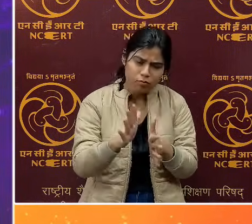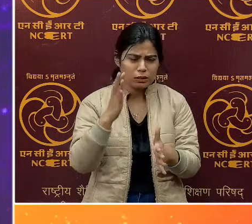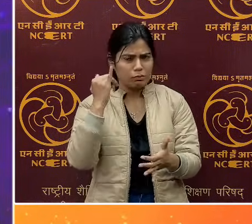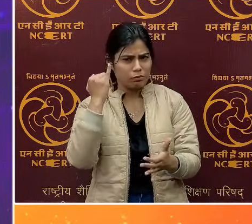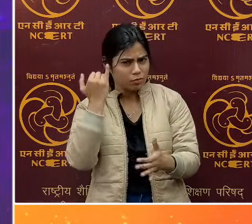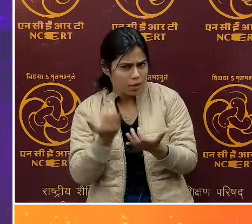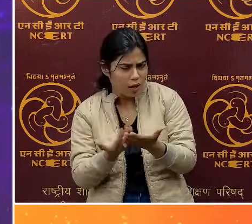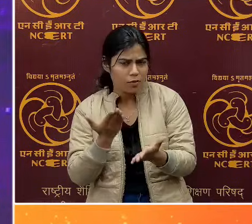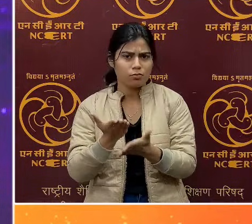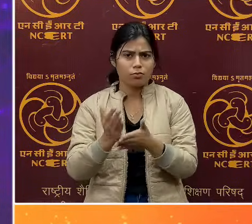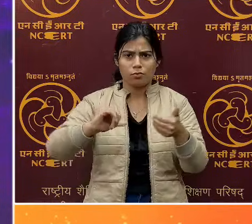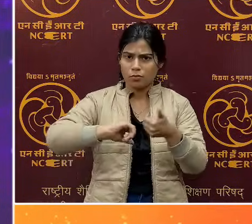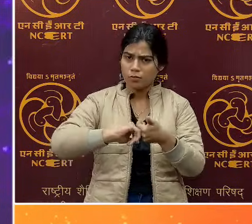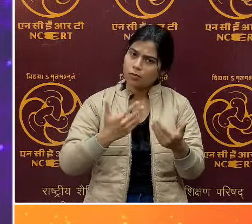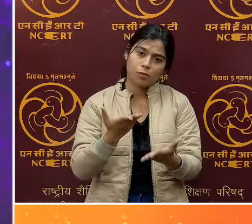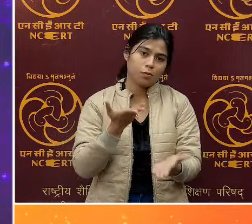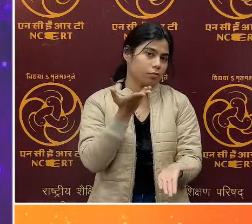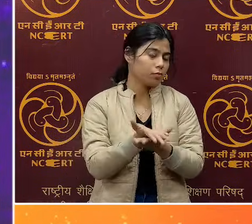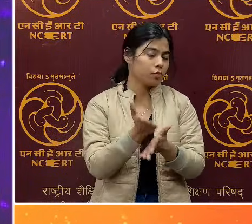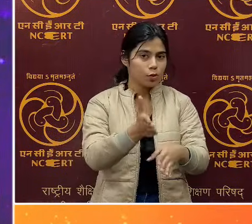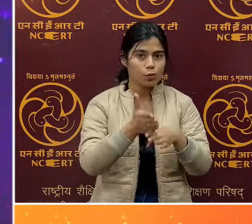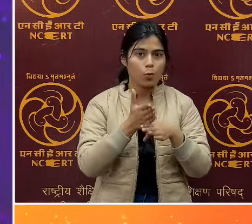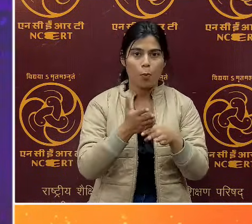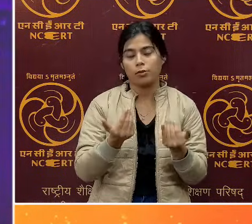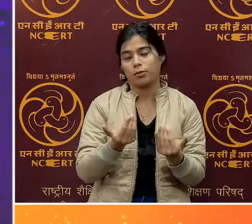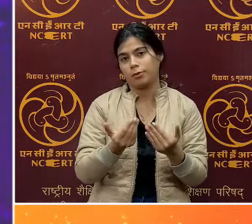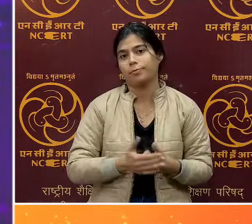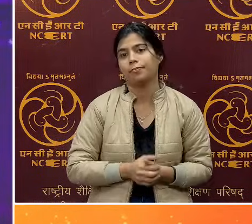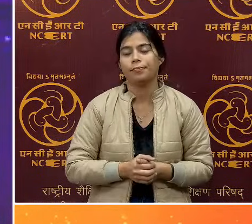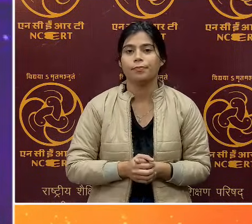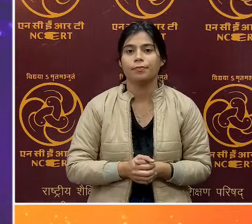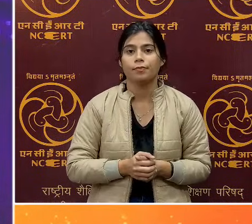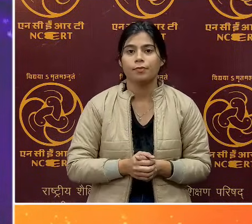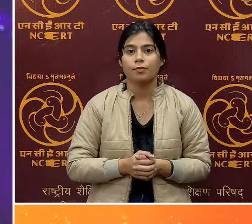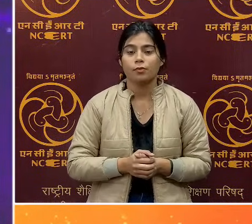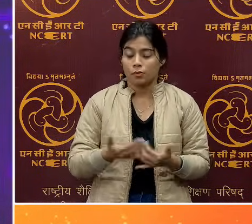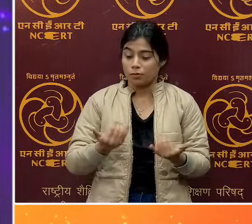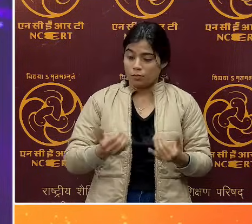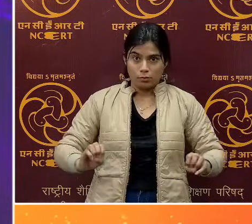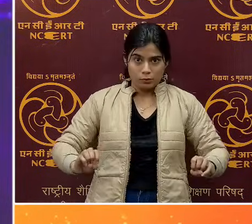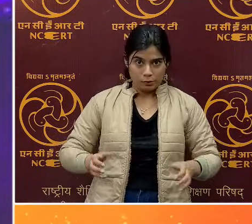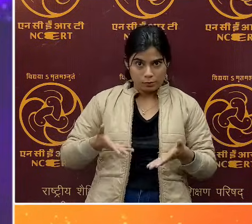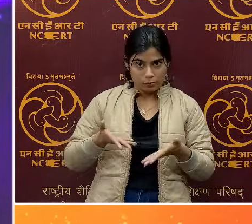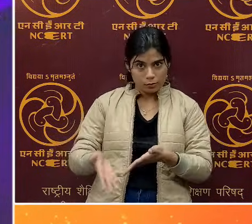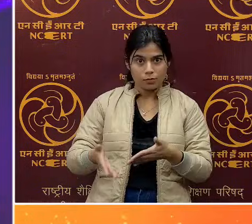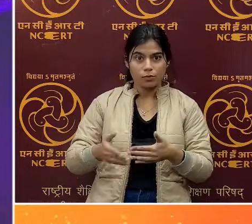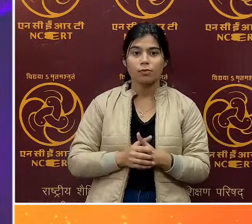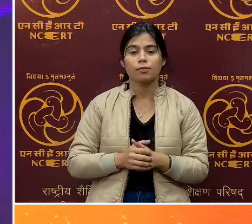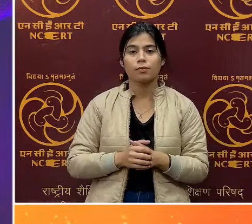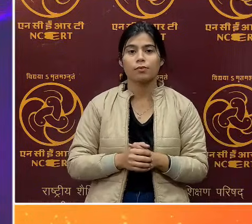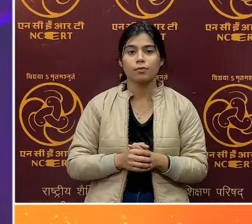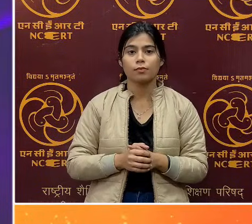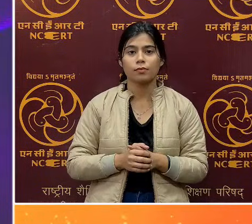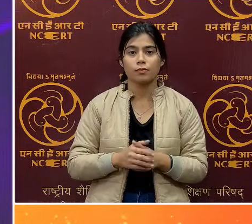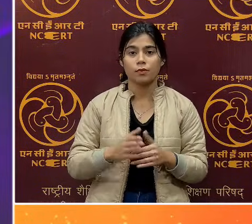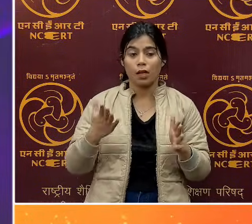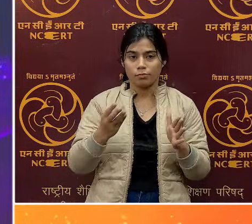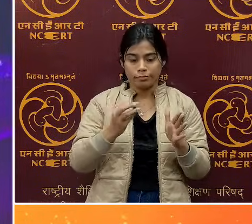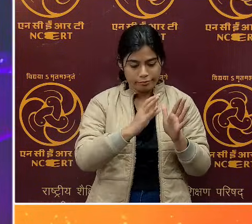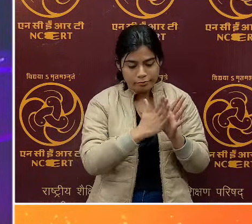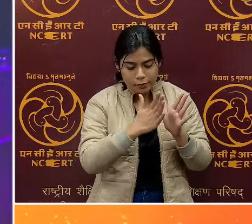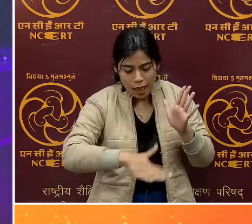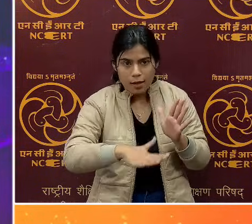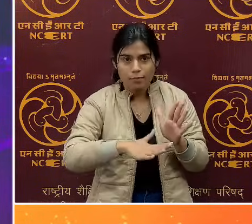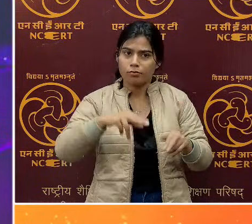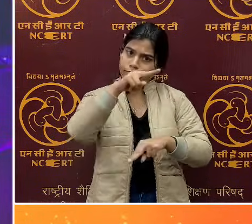और फीडबैक हम तक पहुंचा सकते हैं. वेल, अब शुरू करते हैं अपने आज के इस टॉपिक को अबाउट रिफ्लेक्शन. सो